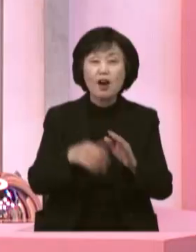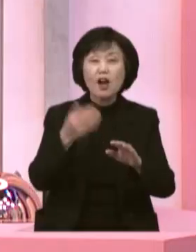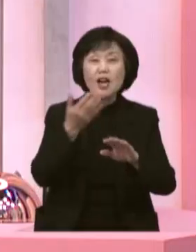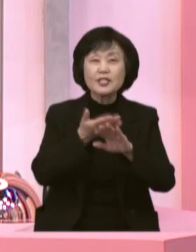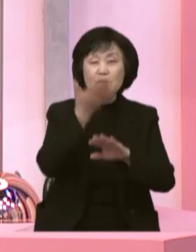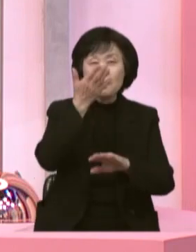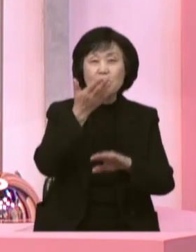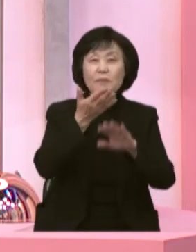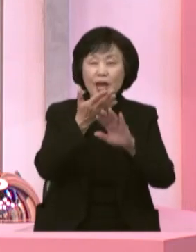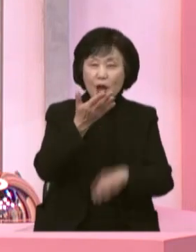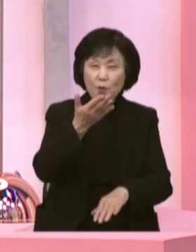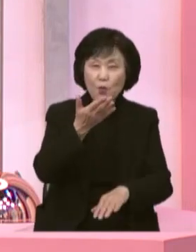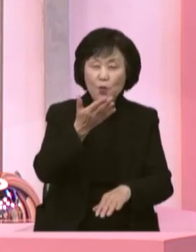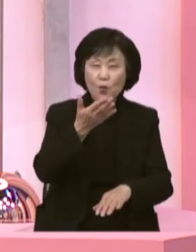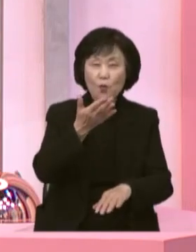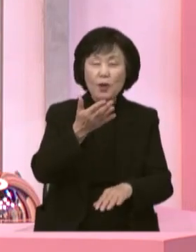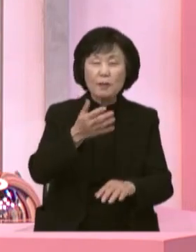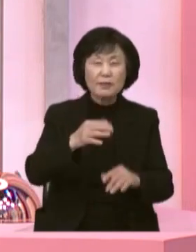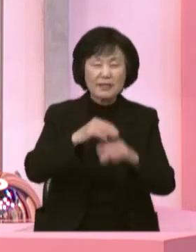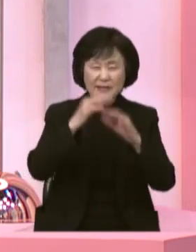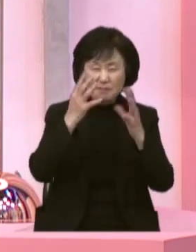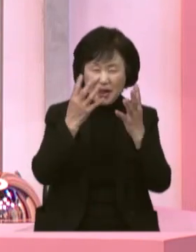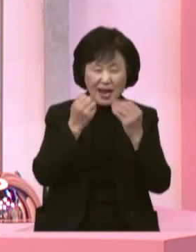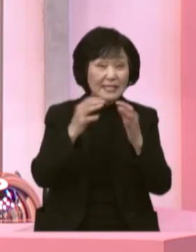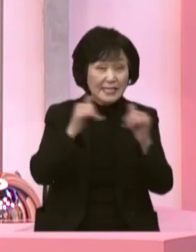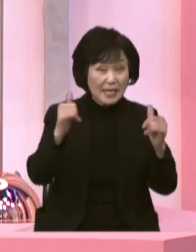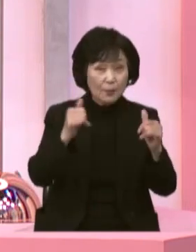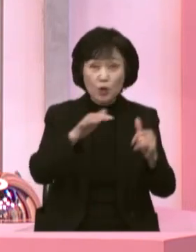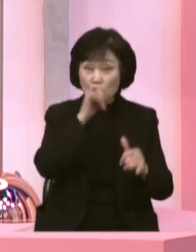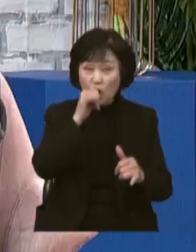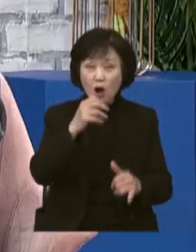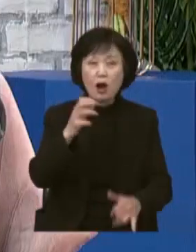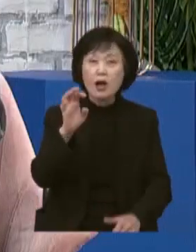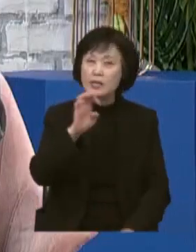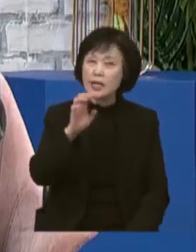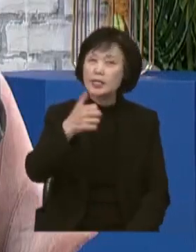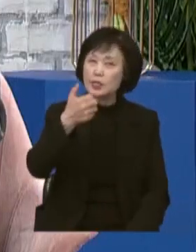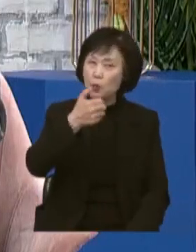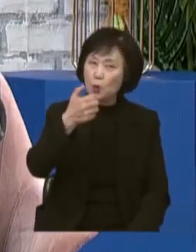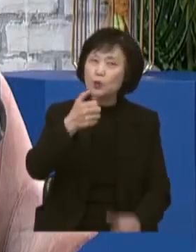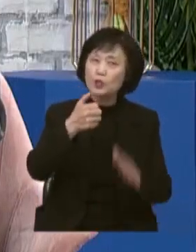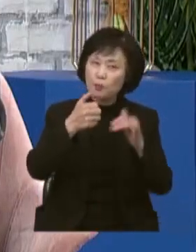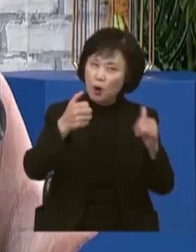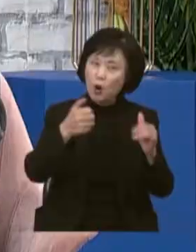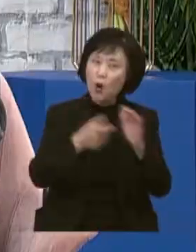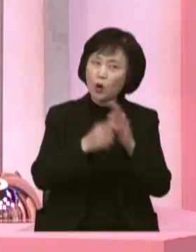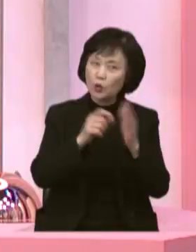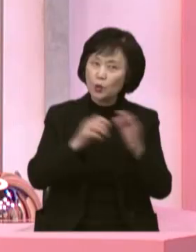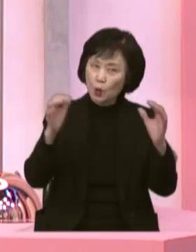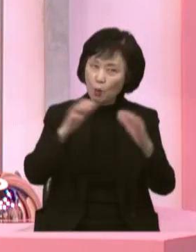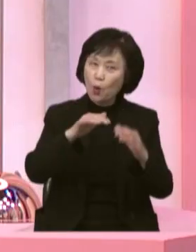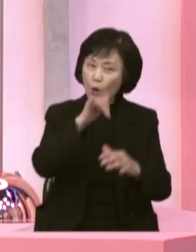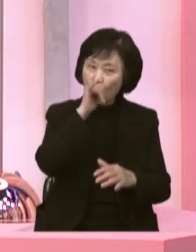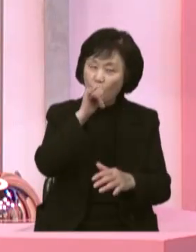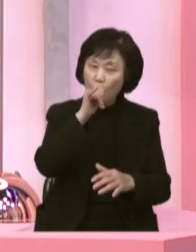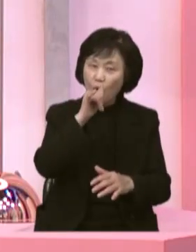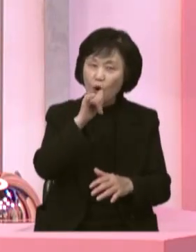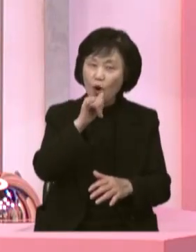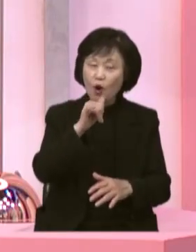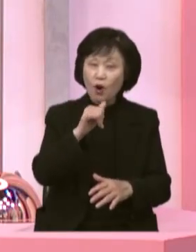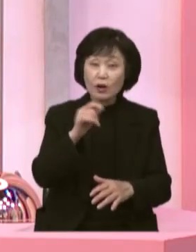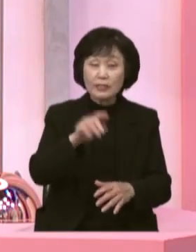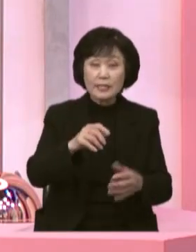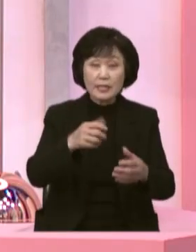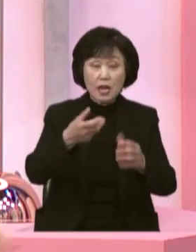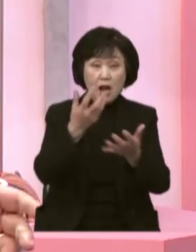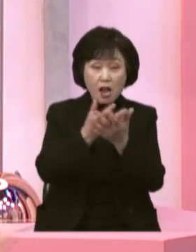그래가지고 다시 무명으로 가서 무명으로 예. 가셨어요? 그럼 무명이야 이제 아무도 네. 아니 그게... 그럼 어디서 일하셨어요? 나 밤무대 나이트클럽 이런 데서